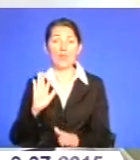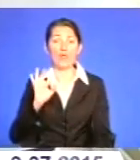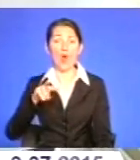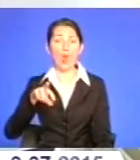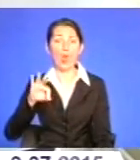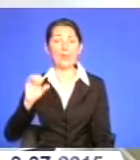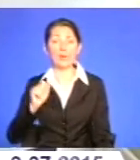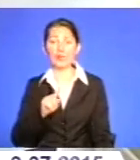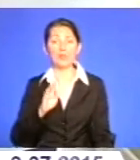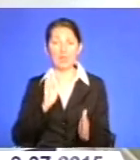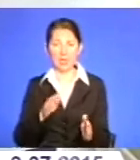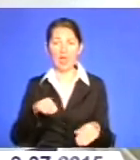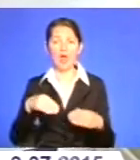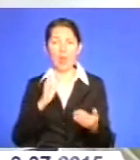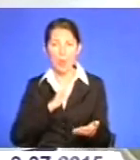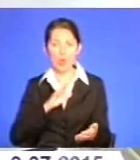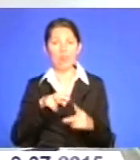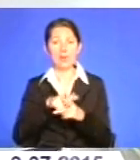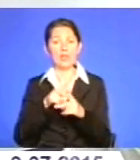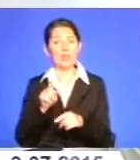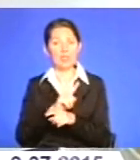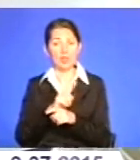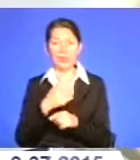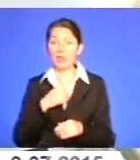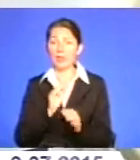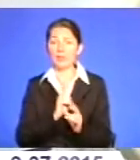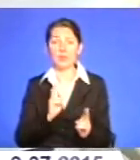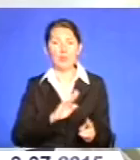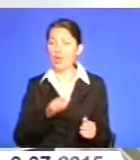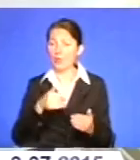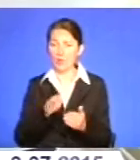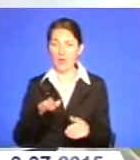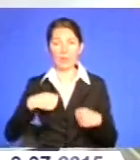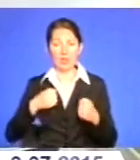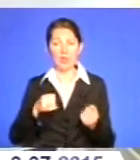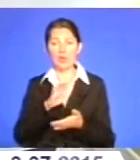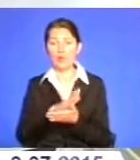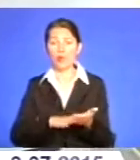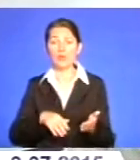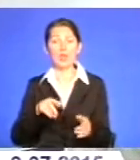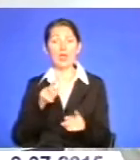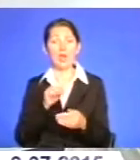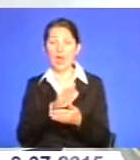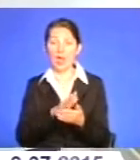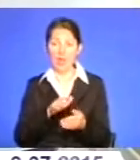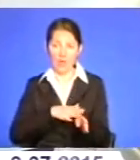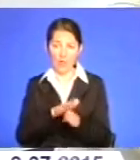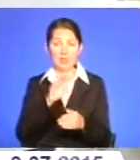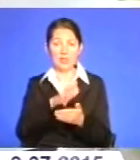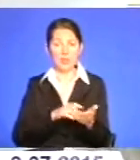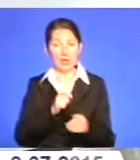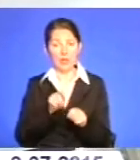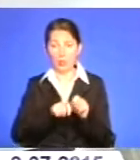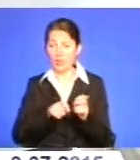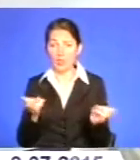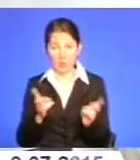вся така навантаження на Тернопіль. Ми нікому не відмовляємо, ми стараємося виконувати і заявки, і перевіряти, чи воно дійсно потрібно. Але